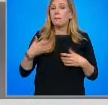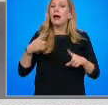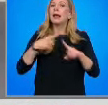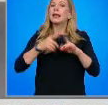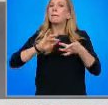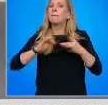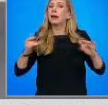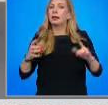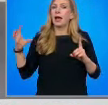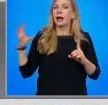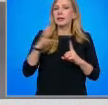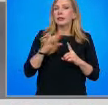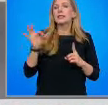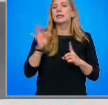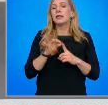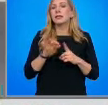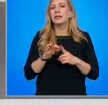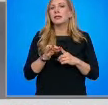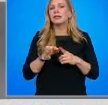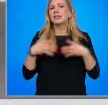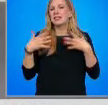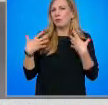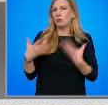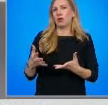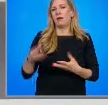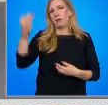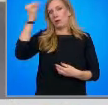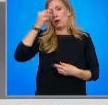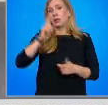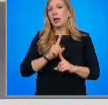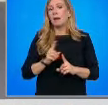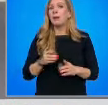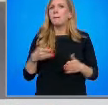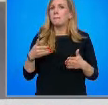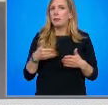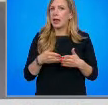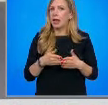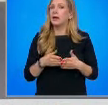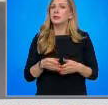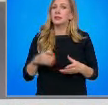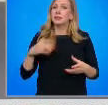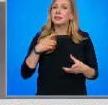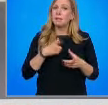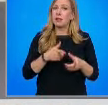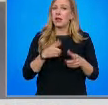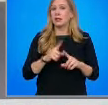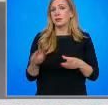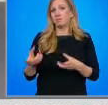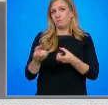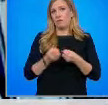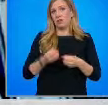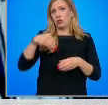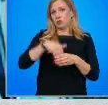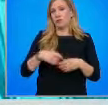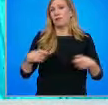атака, която цели да злепостави България, но няма пряка заплаха за въвличането ни във военен конфликт.